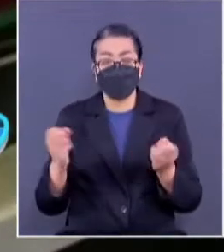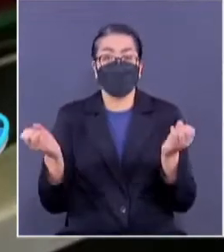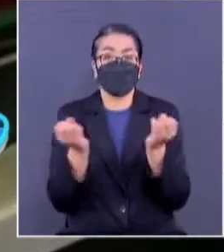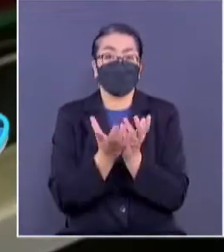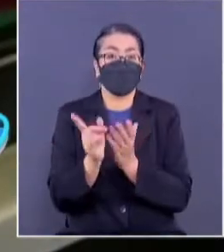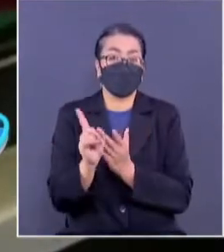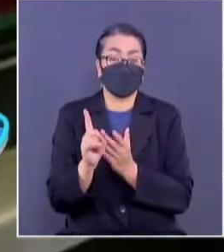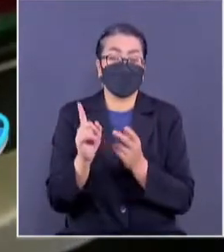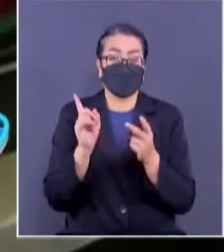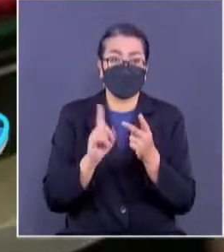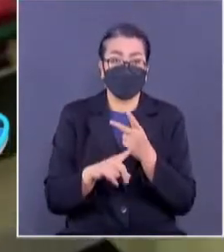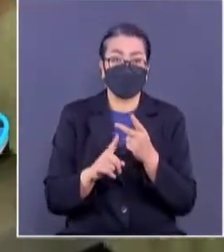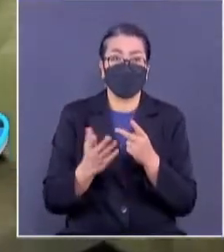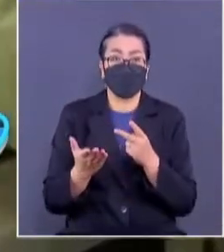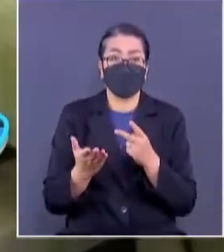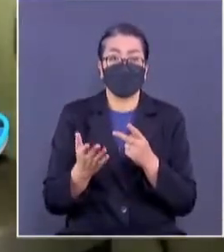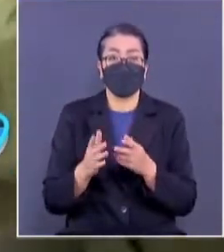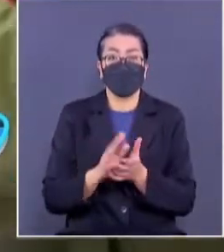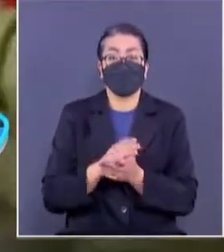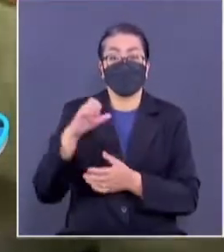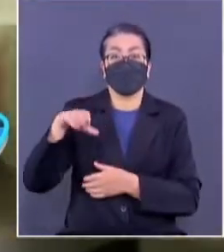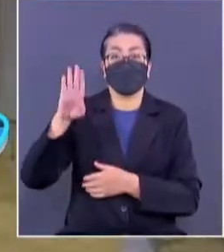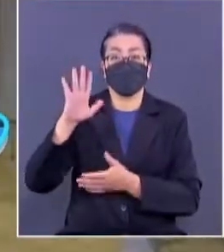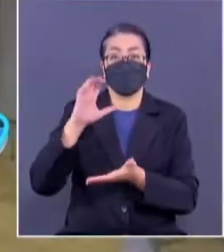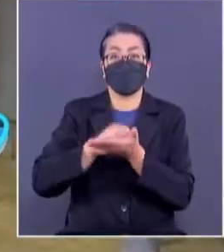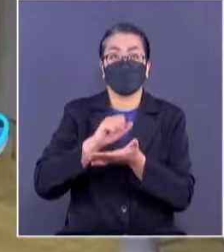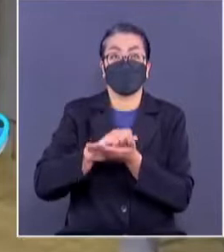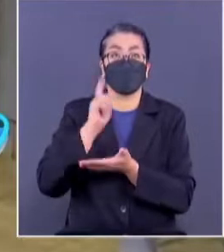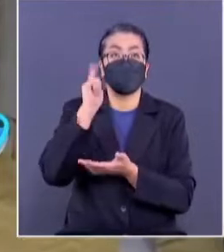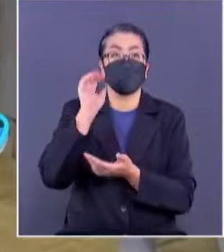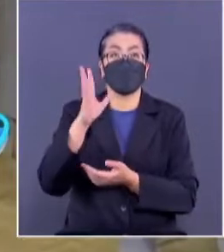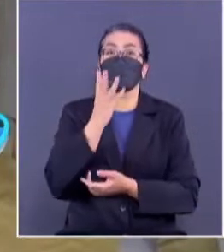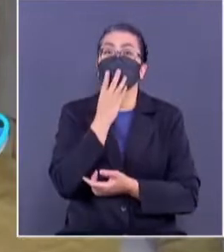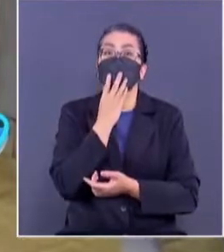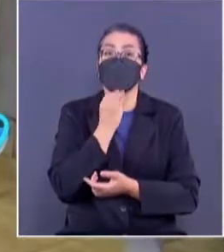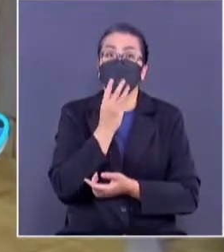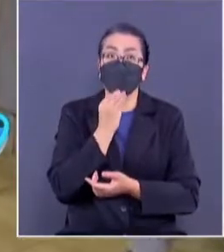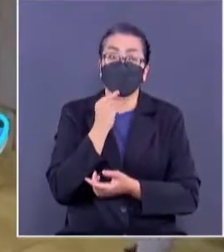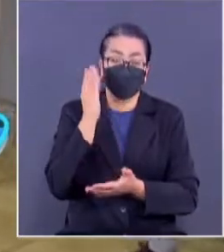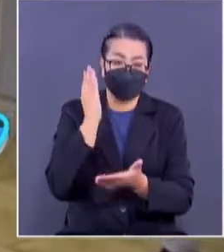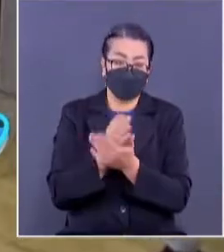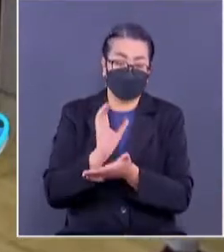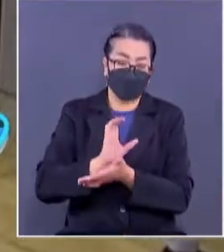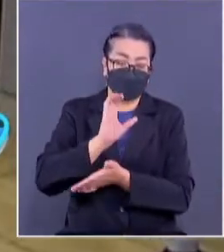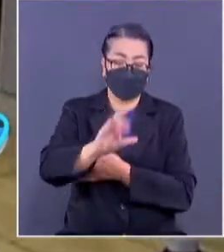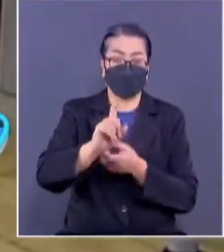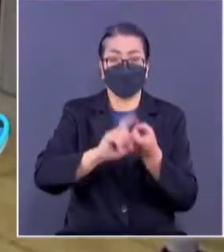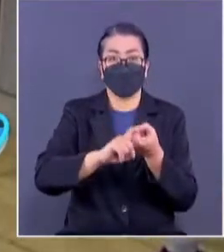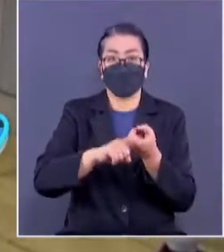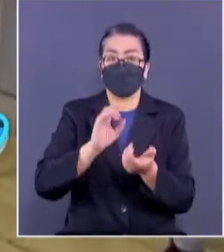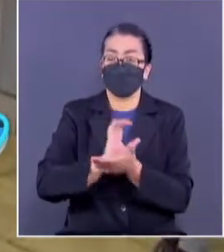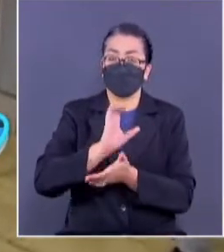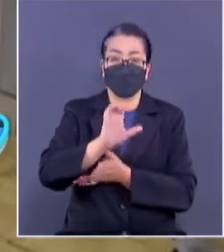ด้านนึงก็คือยำแบรนด์อิงครับบริษัทแม่ของ KFCครับก็ได้แจ้งยุติการลงทุนในรัสเซียแล้วนะครับ